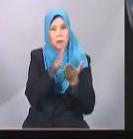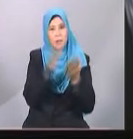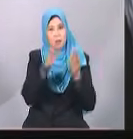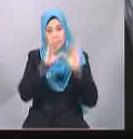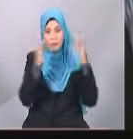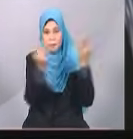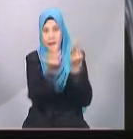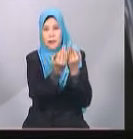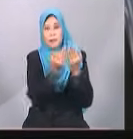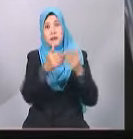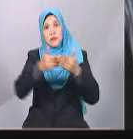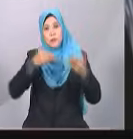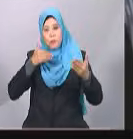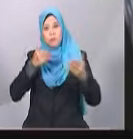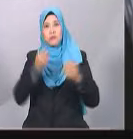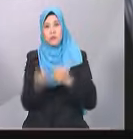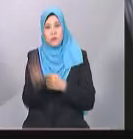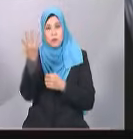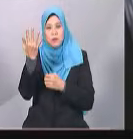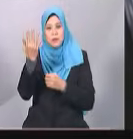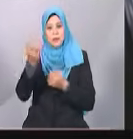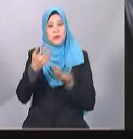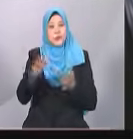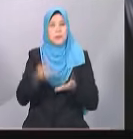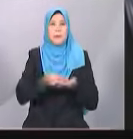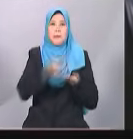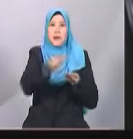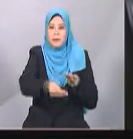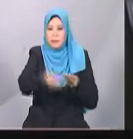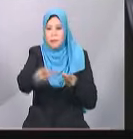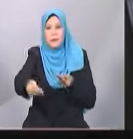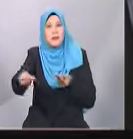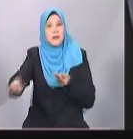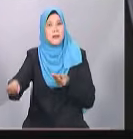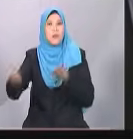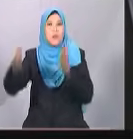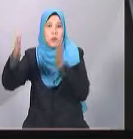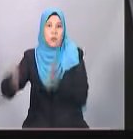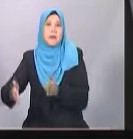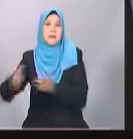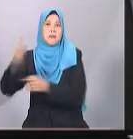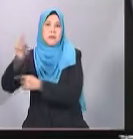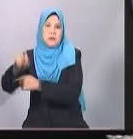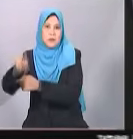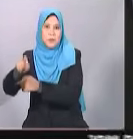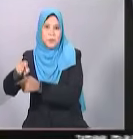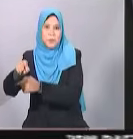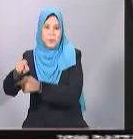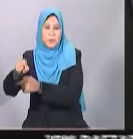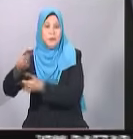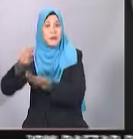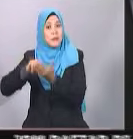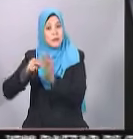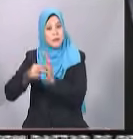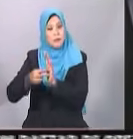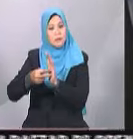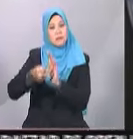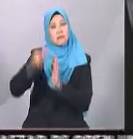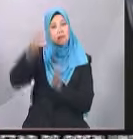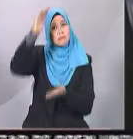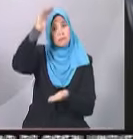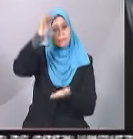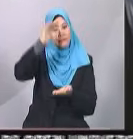sebelum daripada berbuka lagi telah diagihkan kepada yang memerlukan. Justru pembaziran